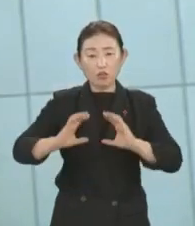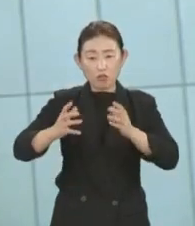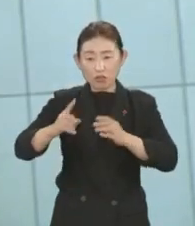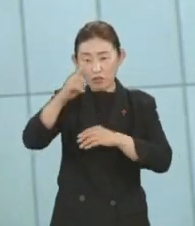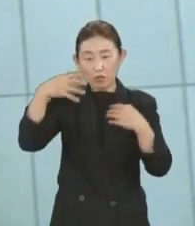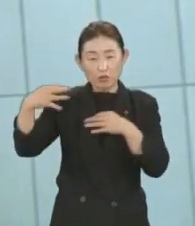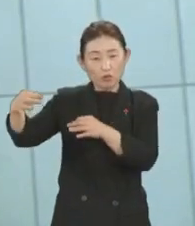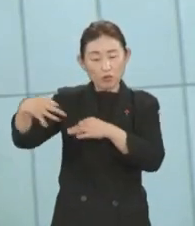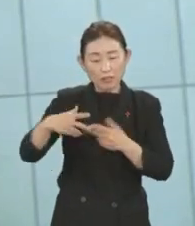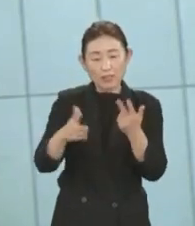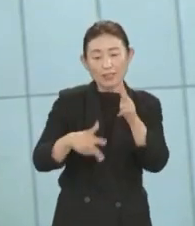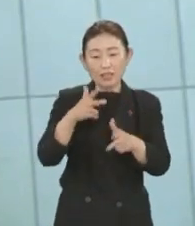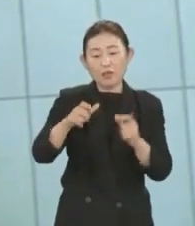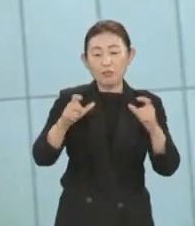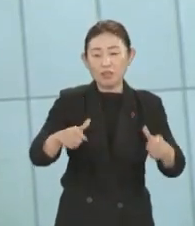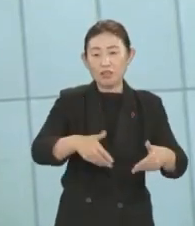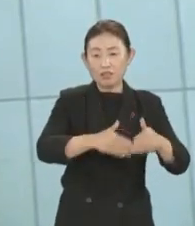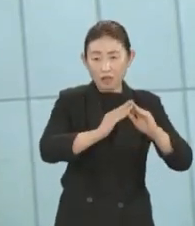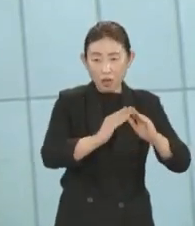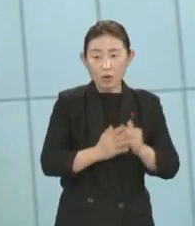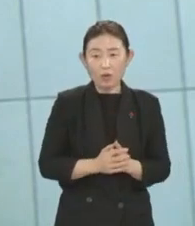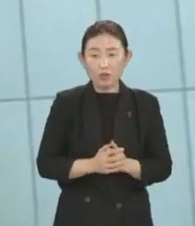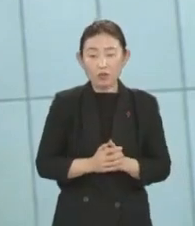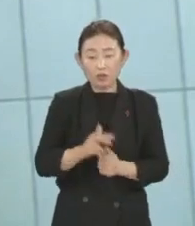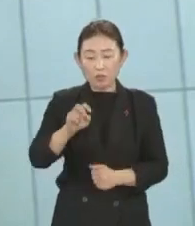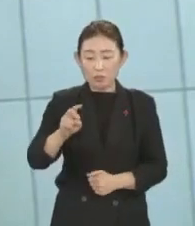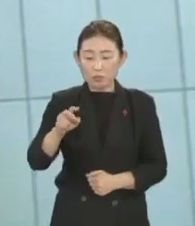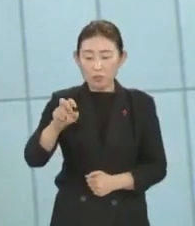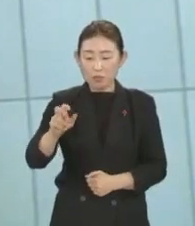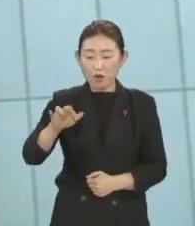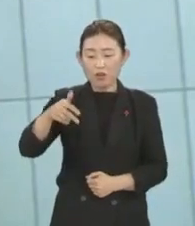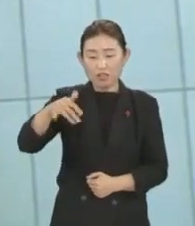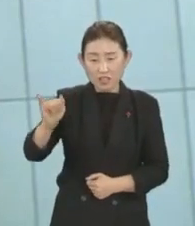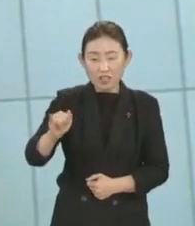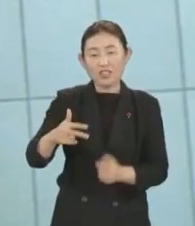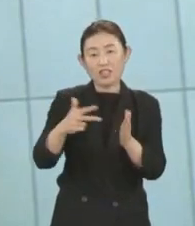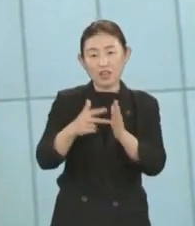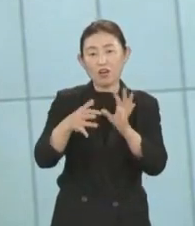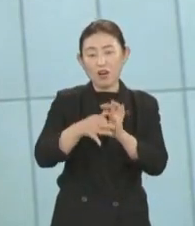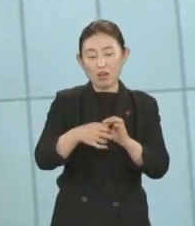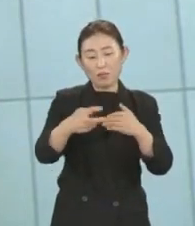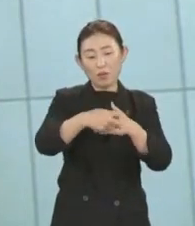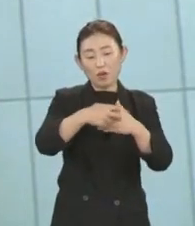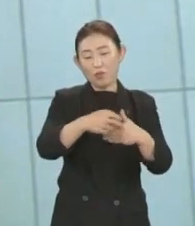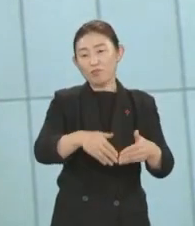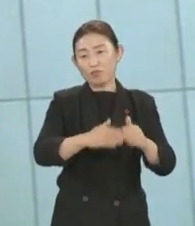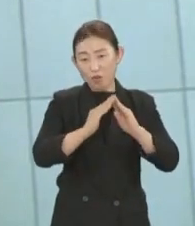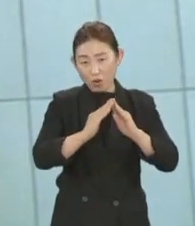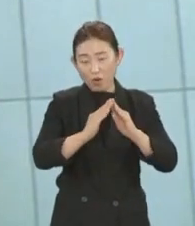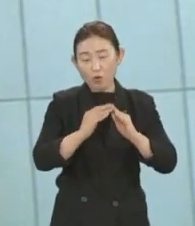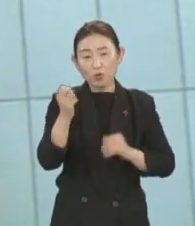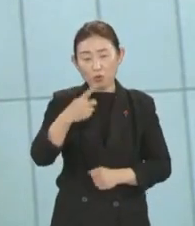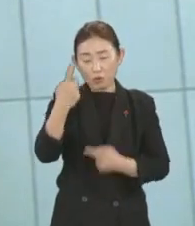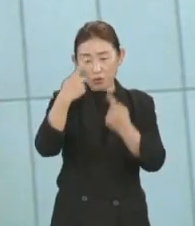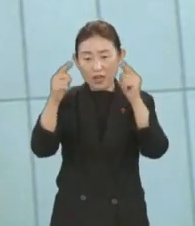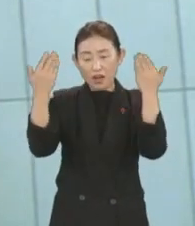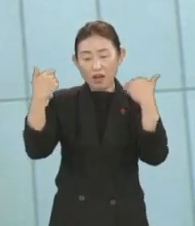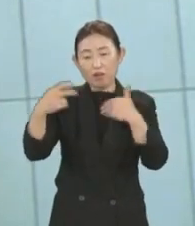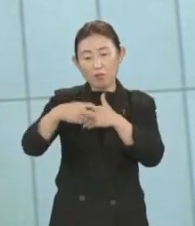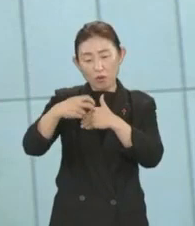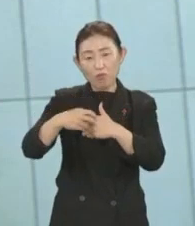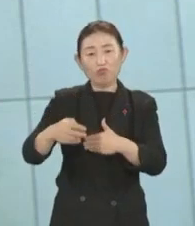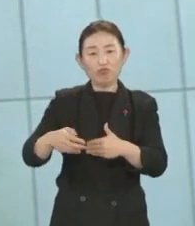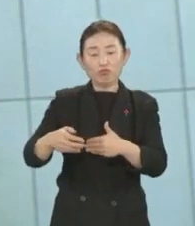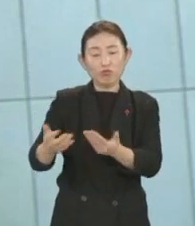유치하고, 또 대학병원 같은 경우는 이제 명지병원 문제가 해결됐고, 또 대학도 또 유치를 하려고 합니다. 이런 문제가